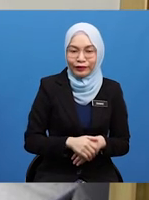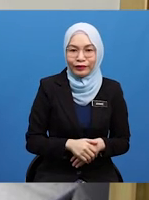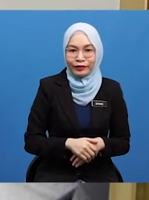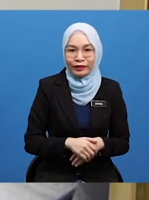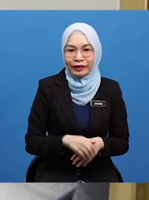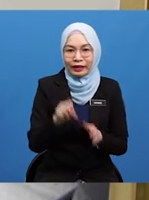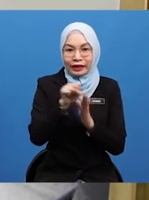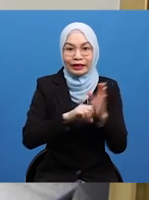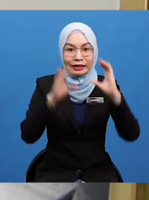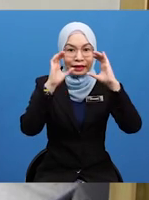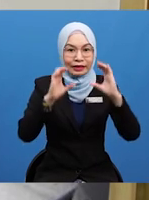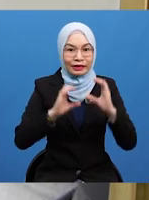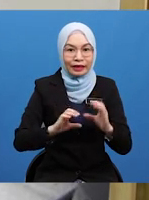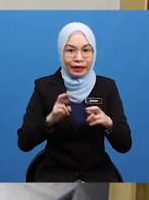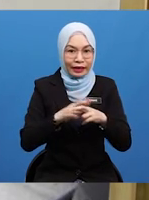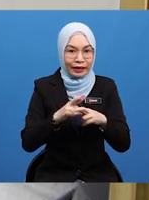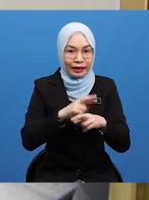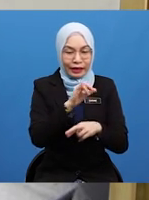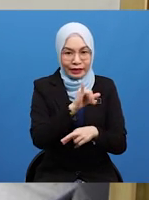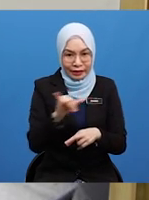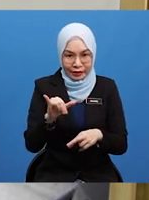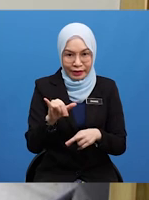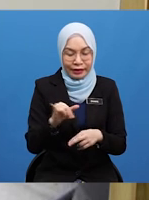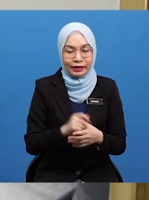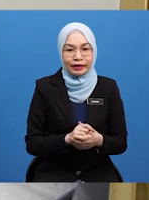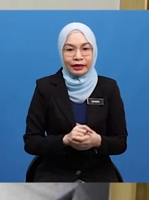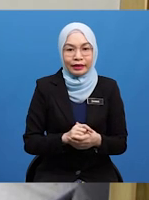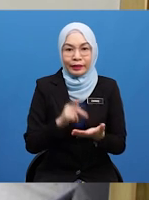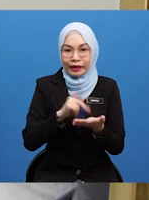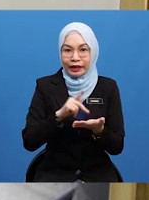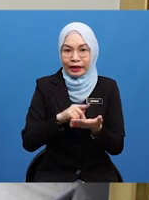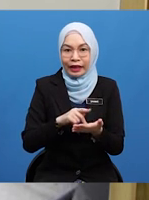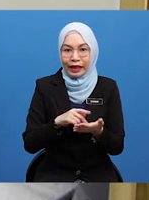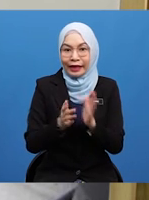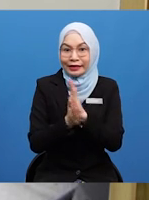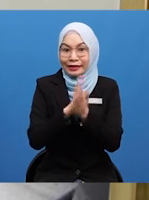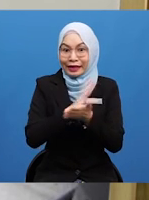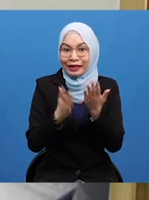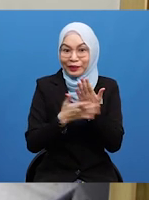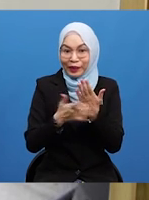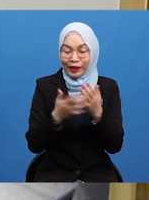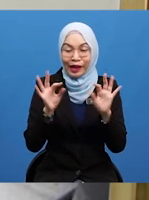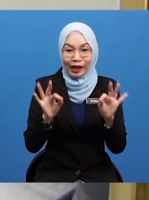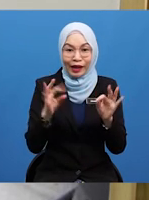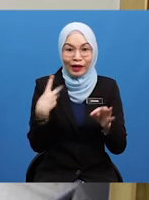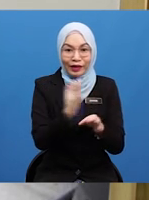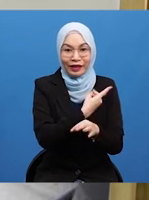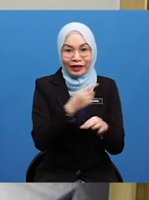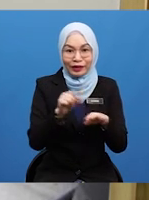kesimpulannya, pengiraan isi padu sebuah kotak lebih mudah sekiranya kita menggunakan ukuran